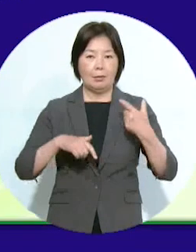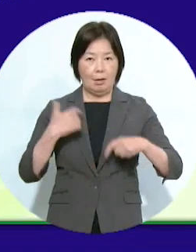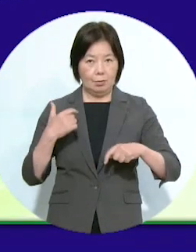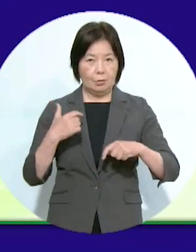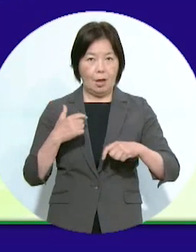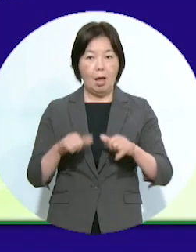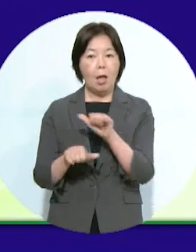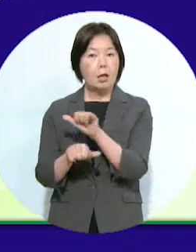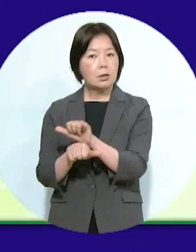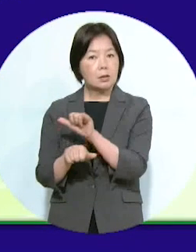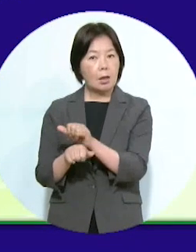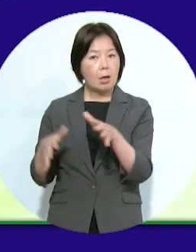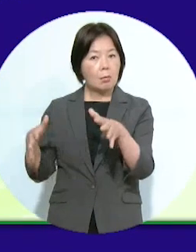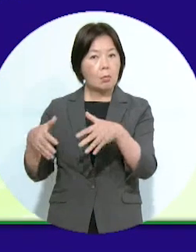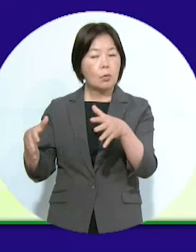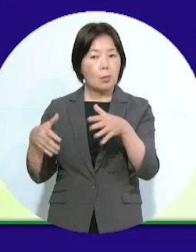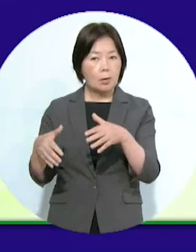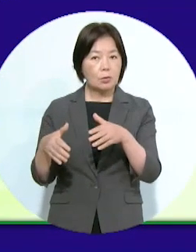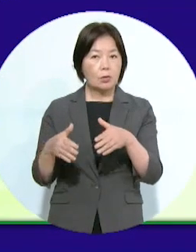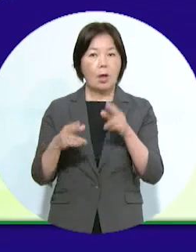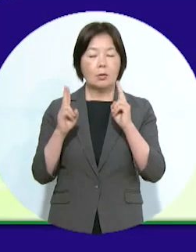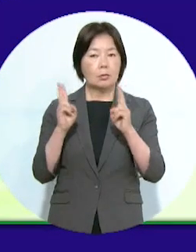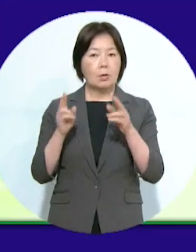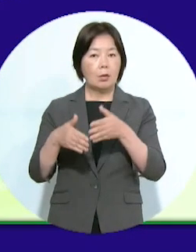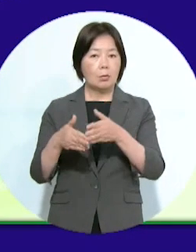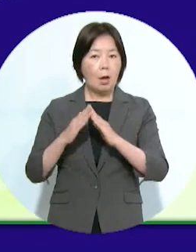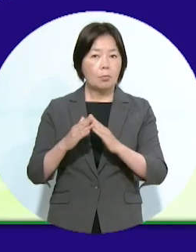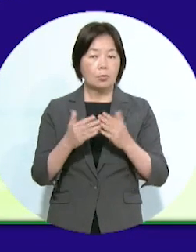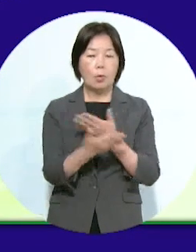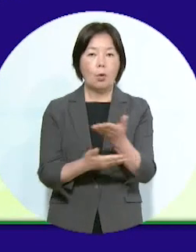を求めるスタートアップが触れ合うイベントです。